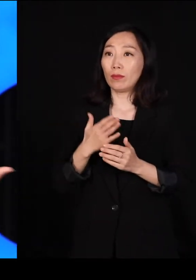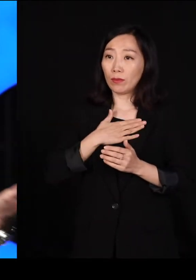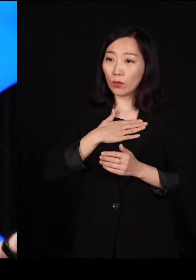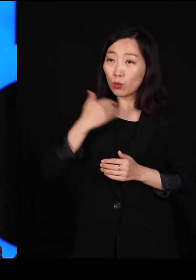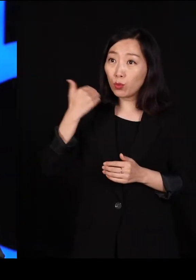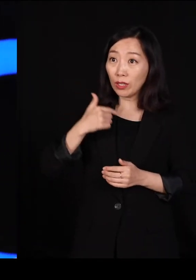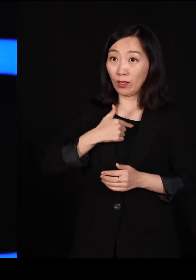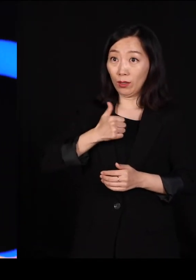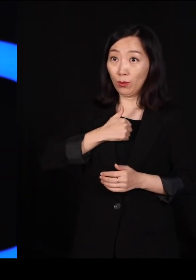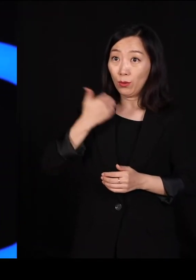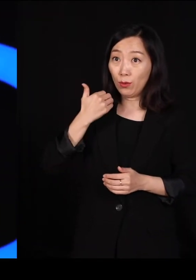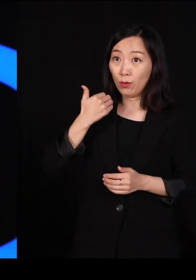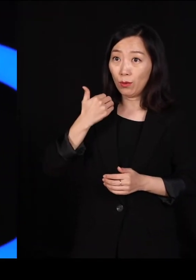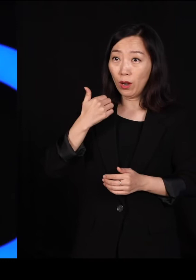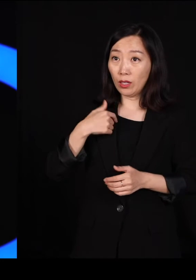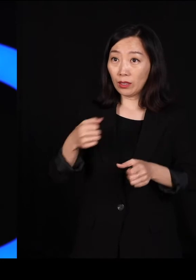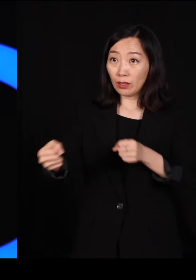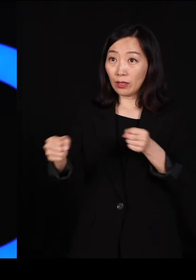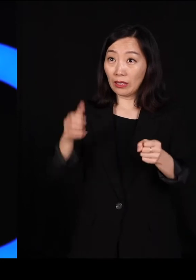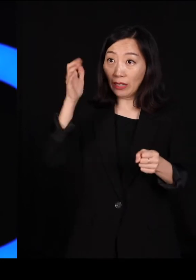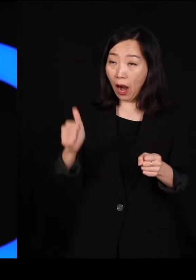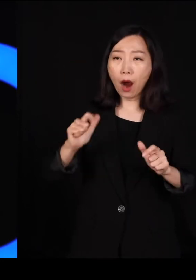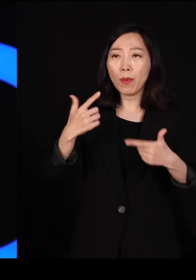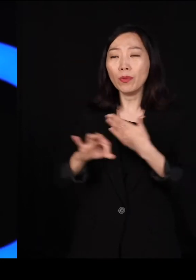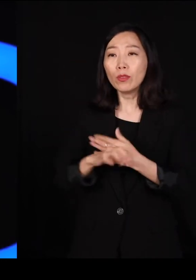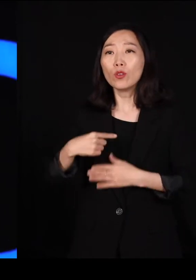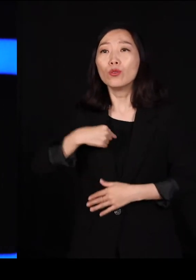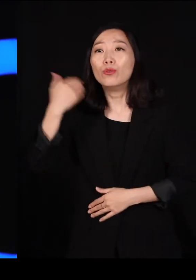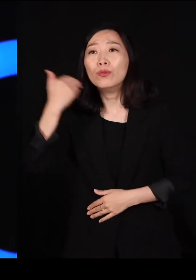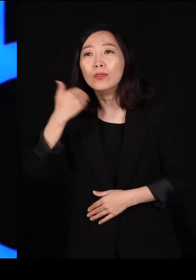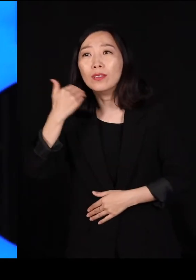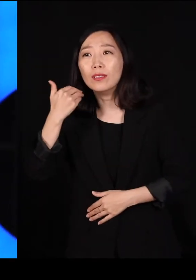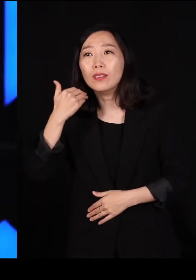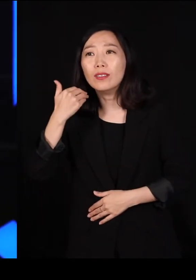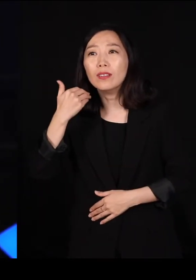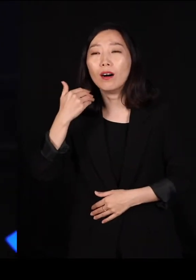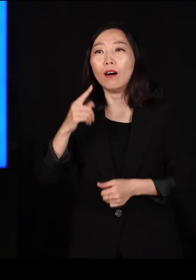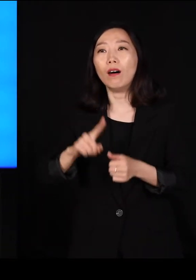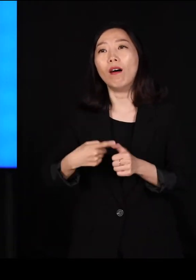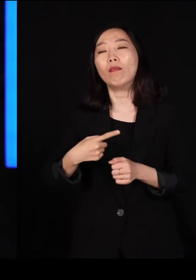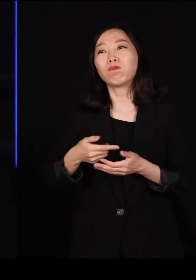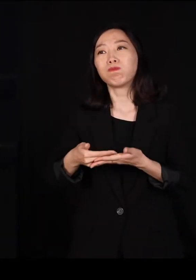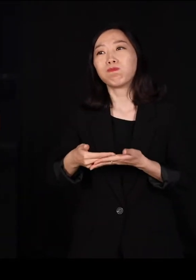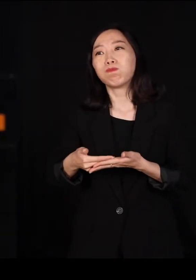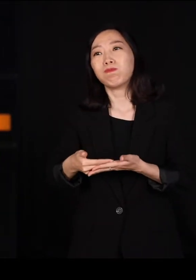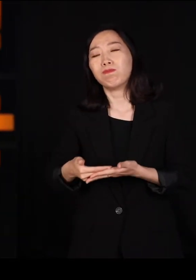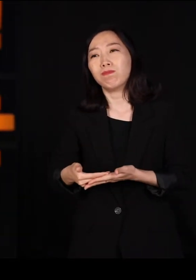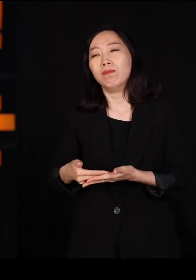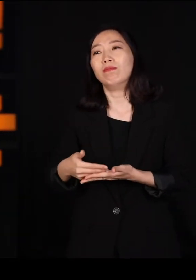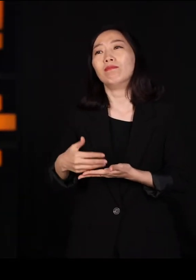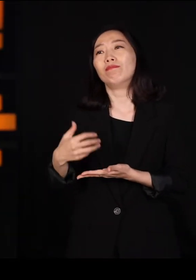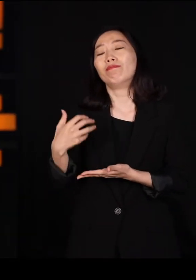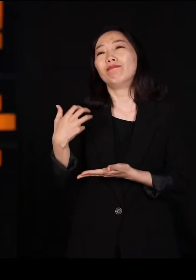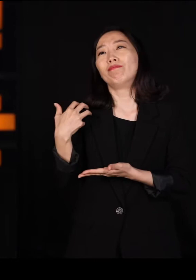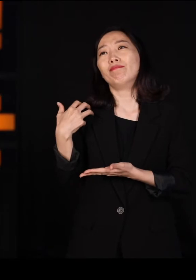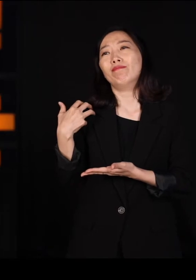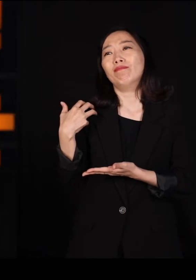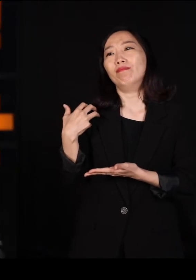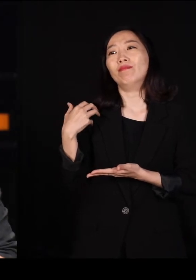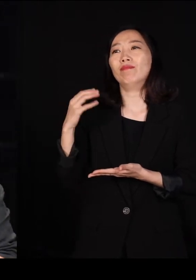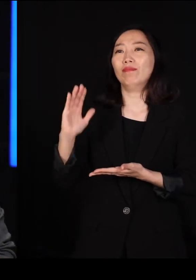이 기장이 아니면은 내가 뭔데? 이런 되게 무거운 것들이 다 따라오는 거죠.